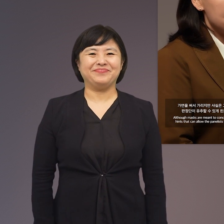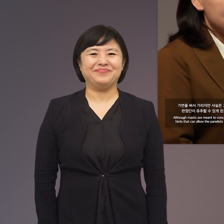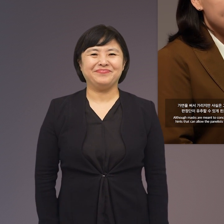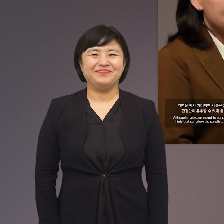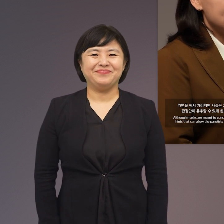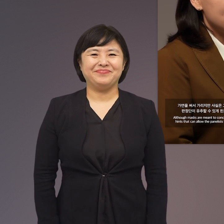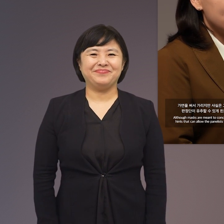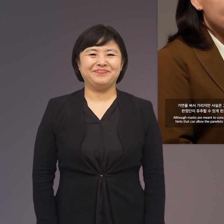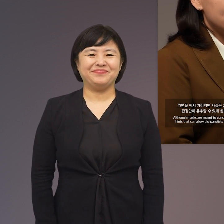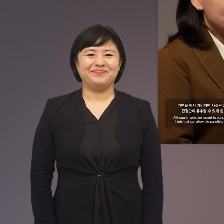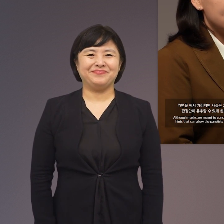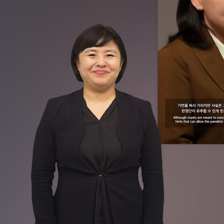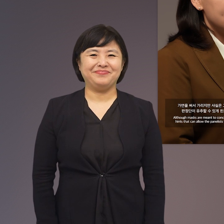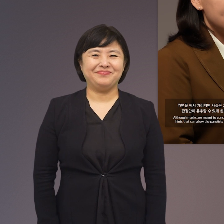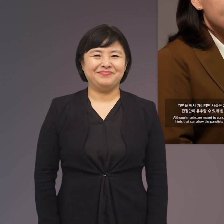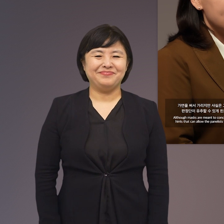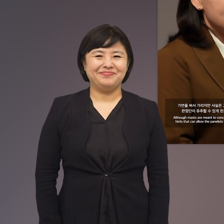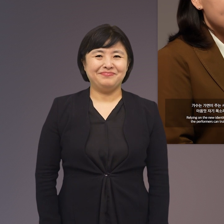게 목적이거든요.